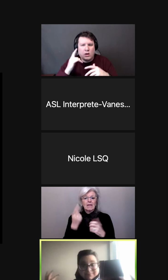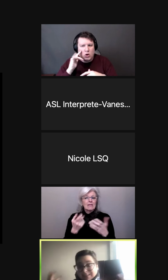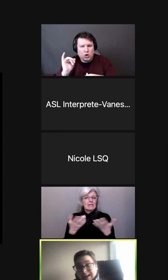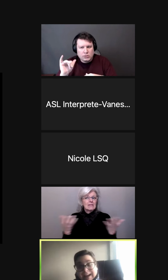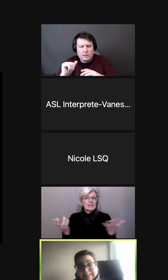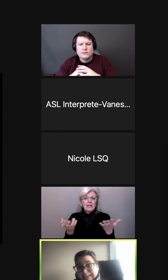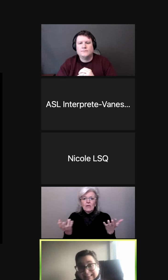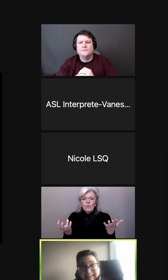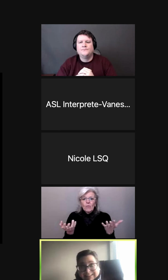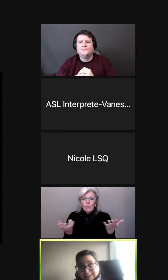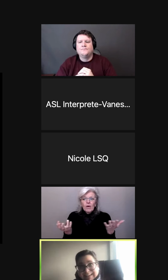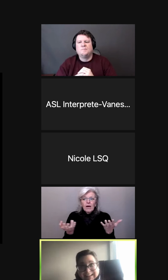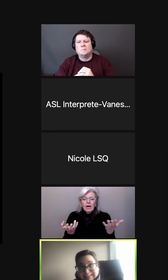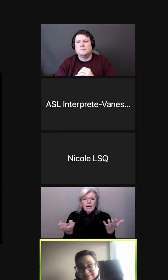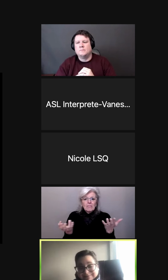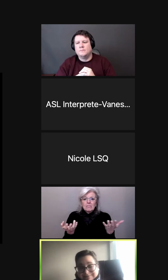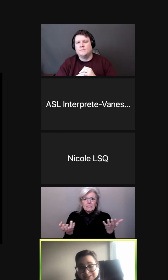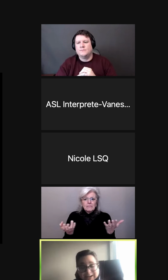été